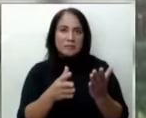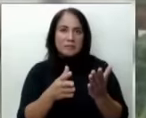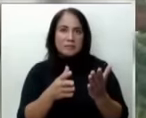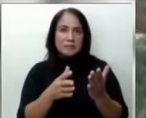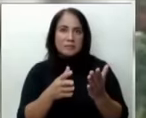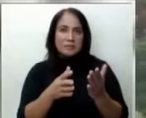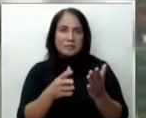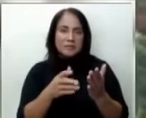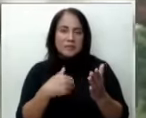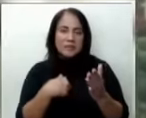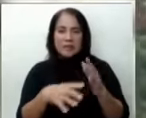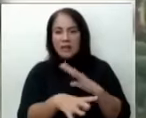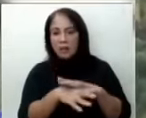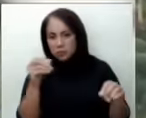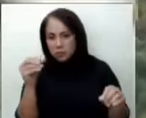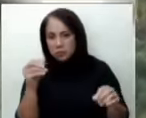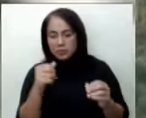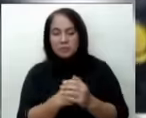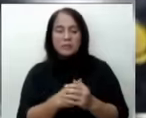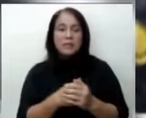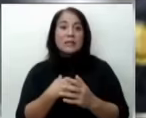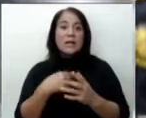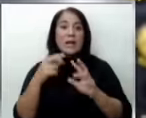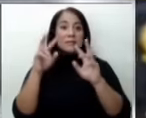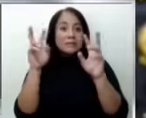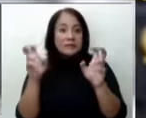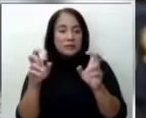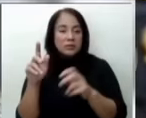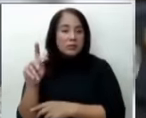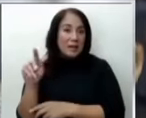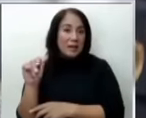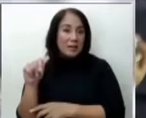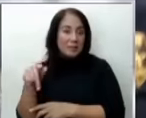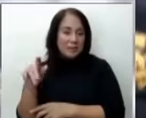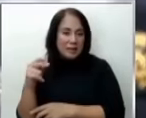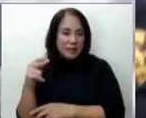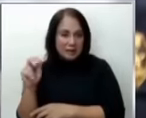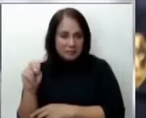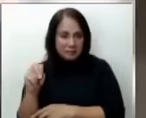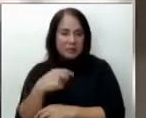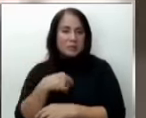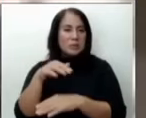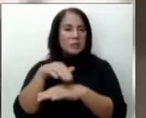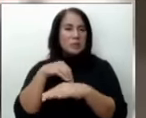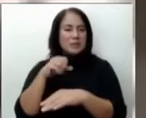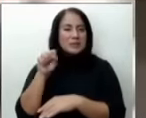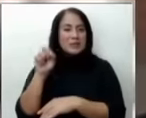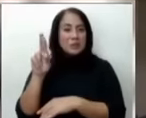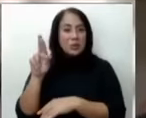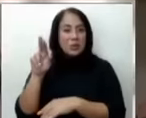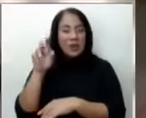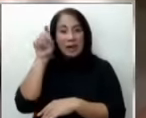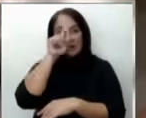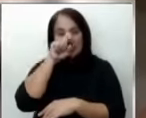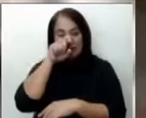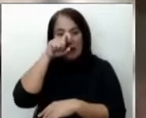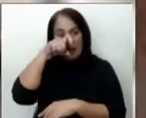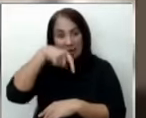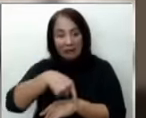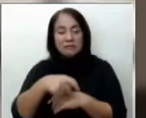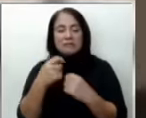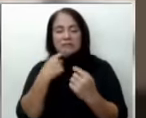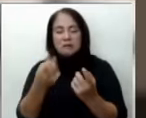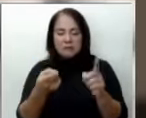makalabas. Nung pumutok ang issue sa Kapihan at nang ipatawag na sina Senior Aguila sa Senado, nagdesisyon na silang bumaba.